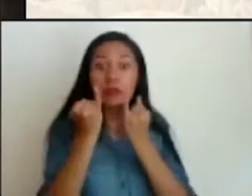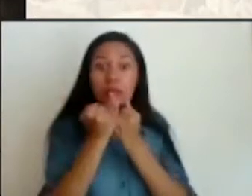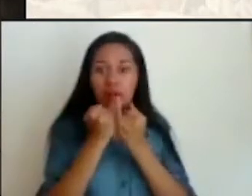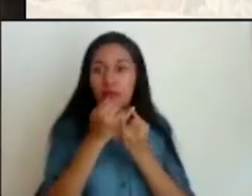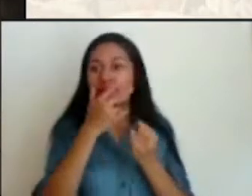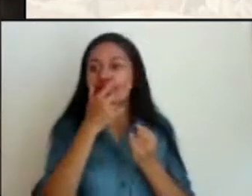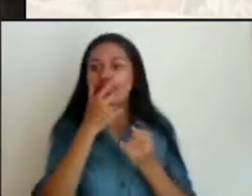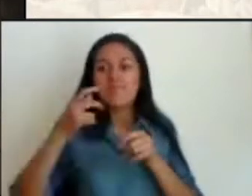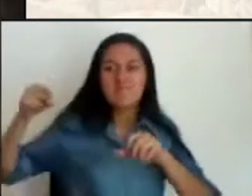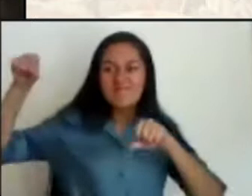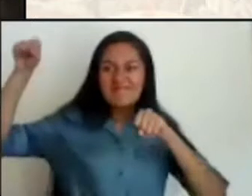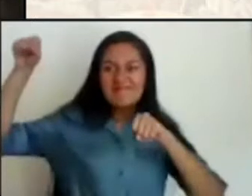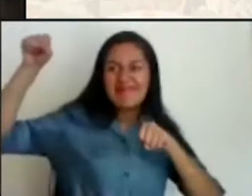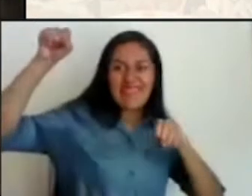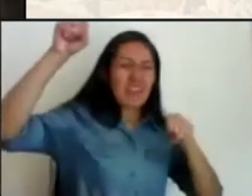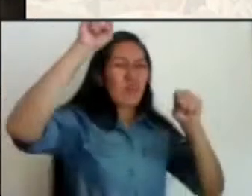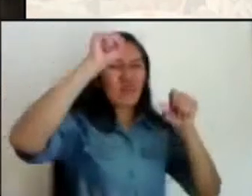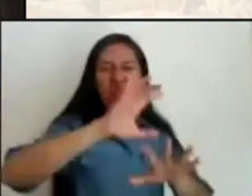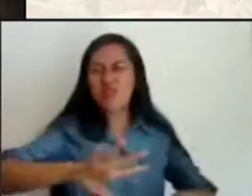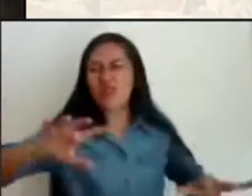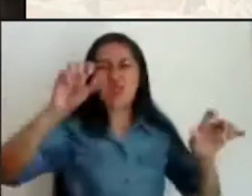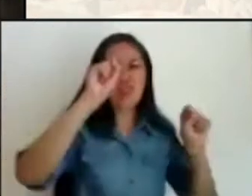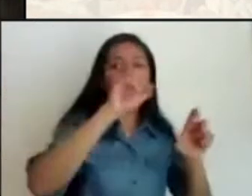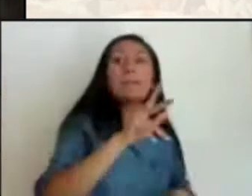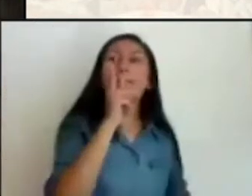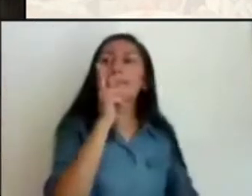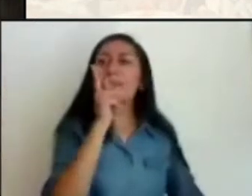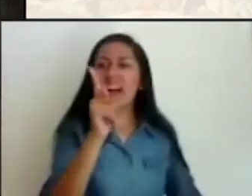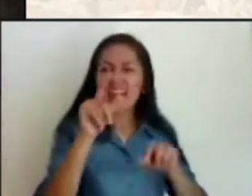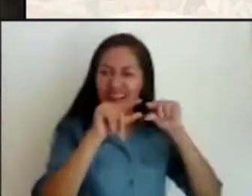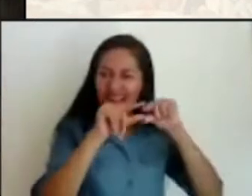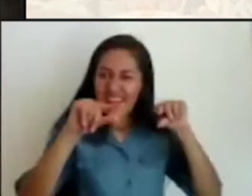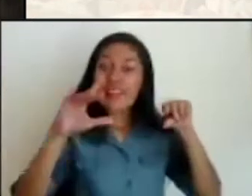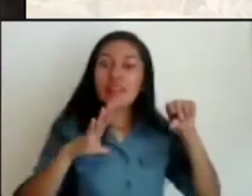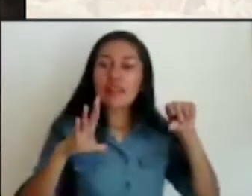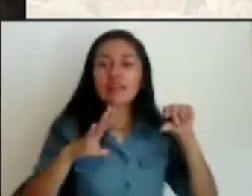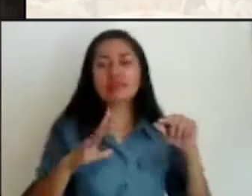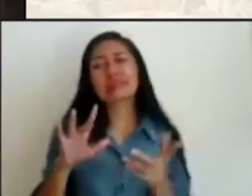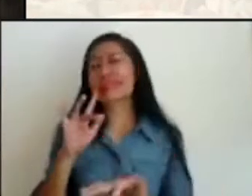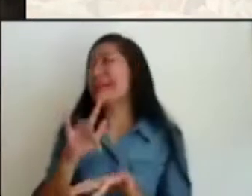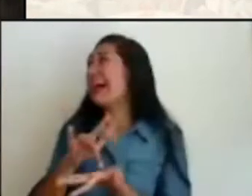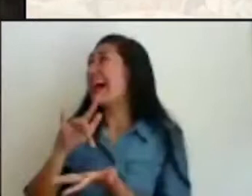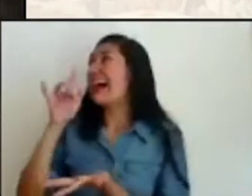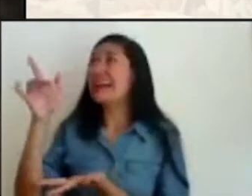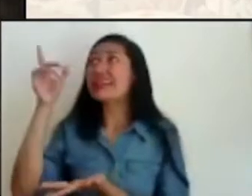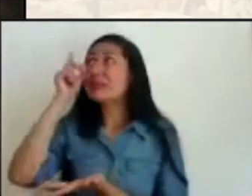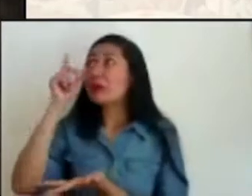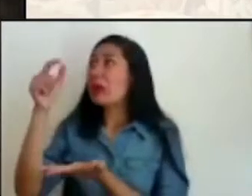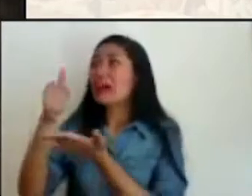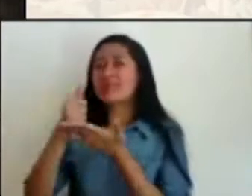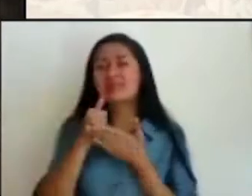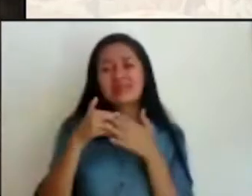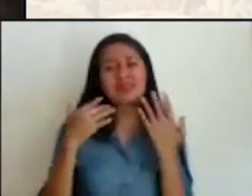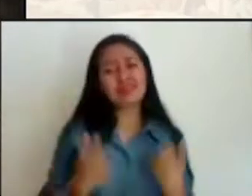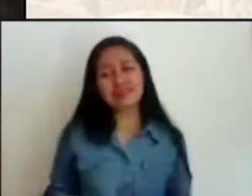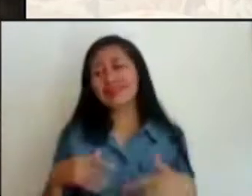Venecia. La palabra agradece a la intervención de Dios el que todo haya ido bien para la República